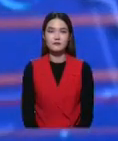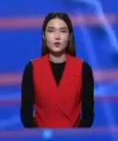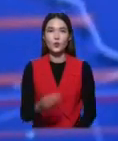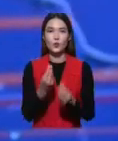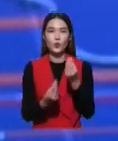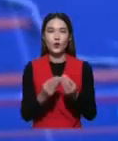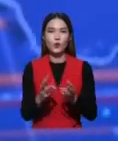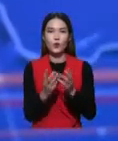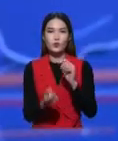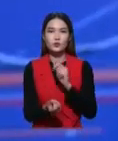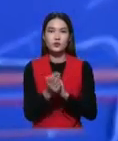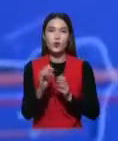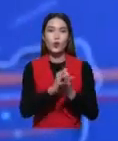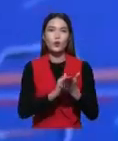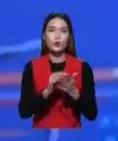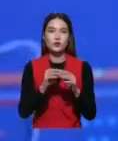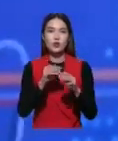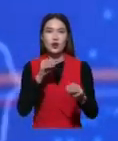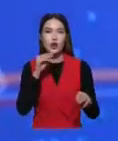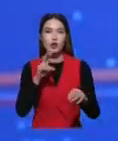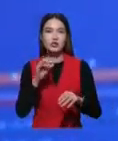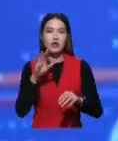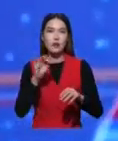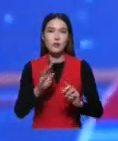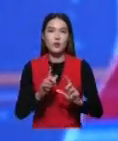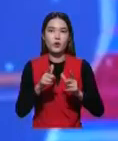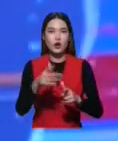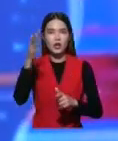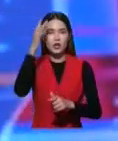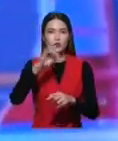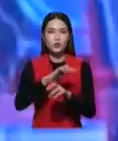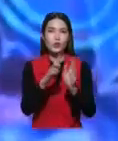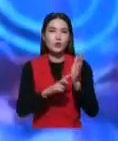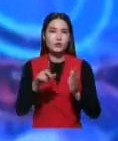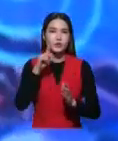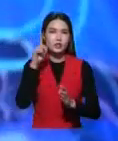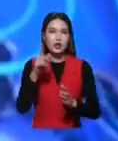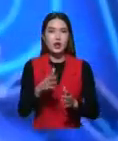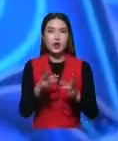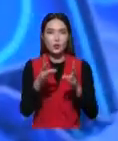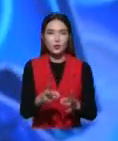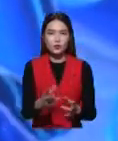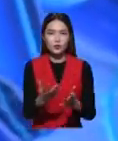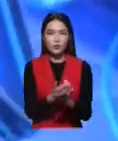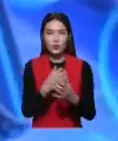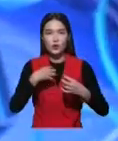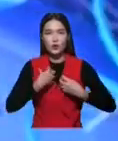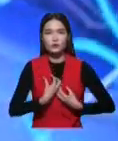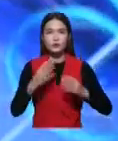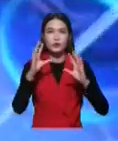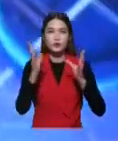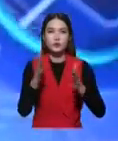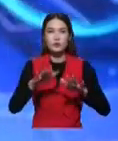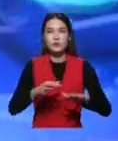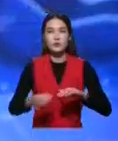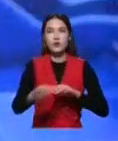Ойыннан от шықты. Оралда автокөлікке капотты тіркеп сырғанамақ болған 17 жастағы қыз оқыстан қаза тапты. Қайғылы оқиға қалыргесіндегі